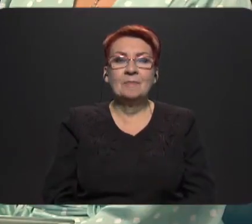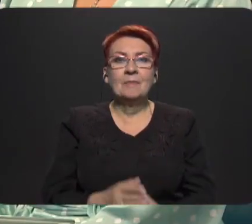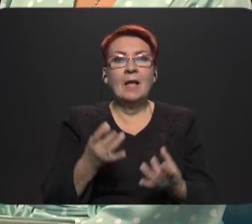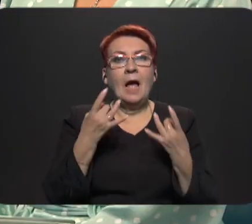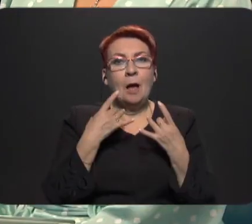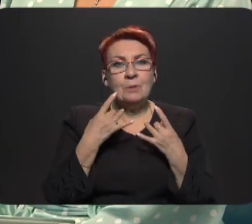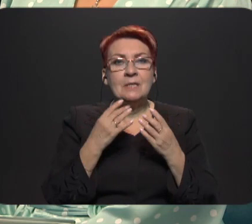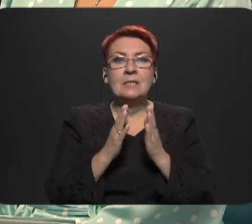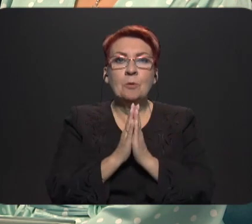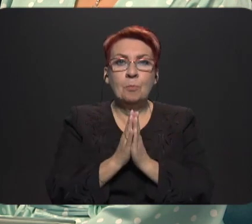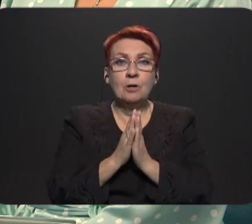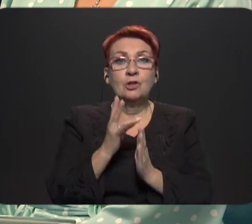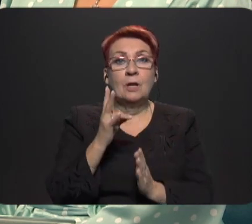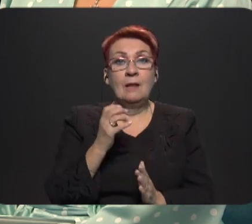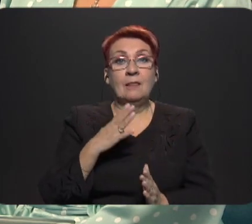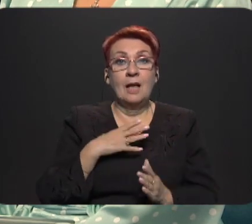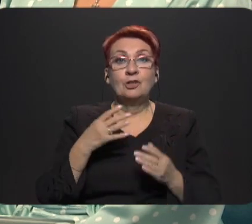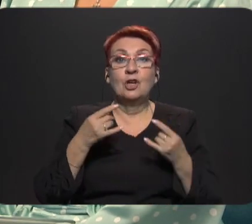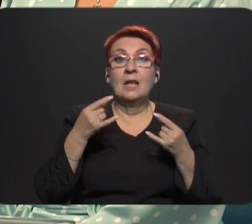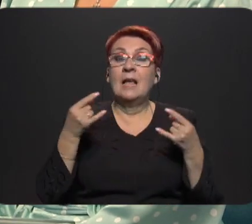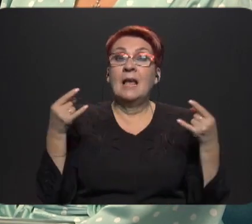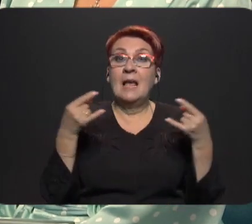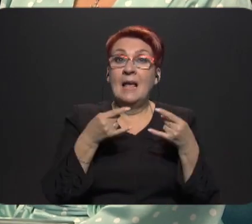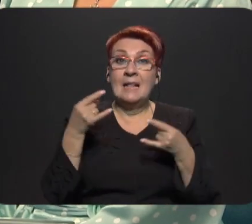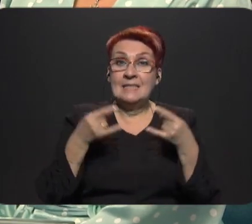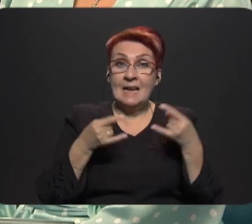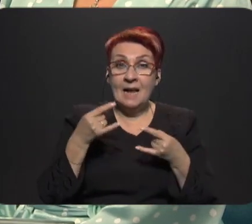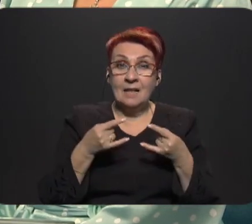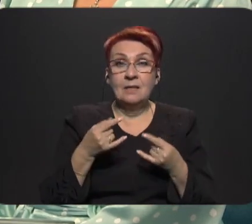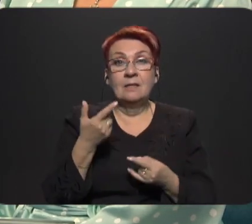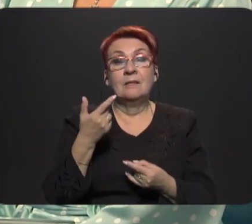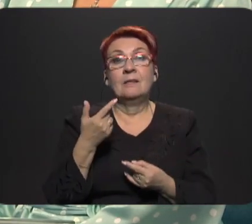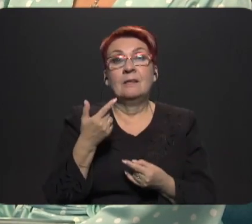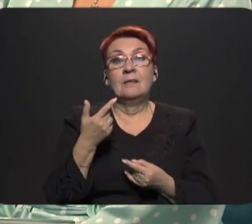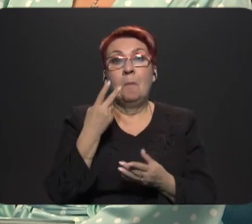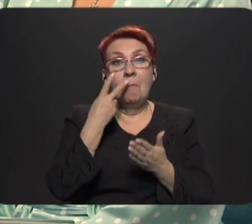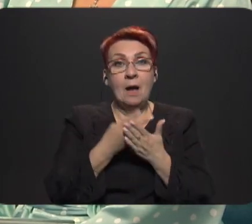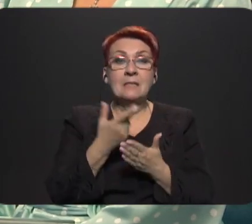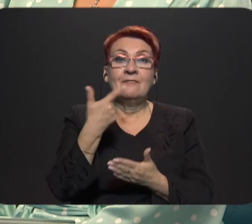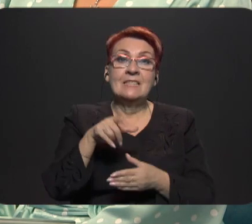Объясните мне, пожалуйста, на наших телеканалах есть передачи, где люди танцуют, поют,